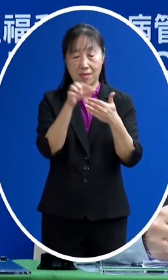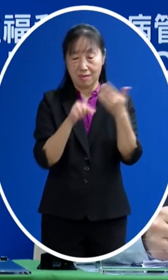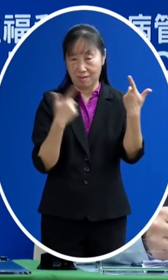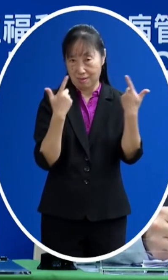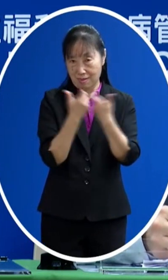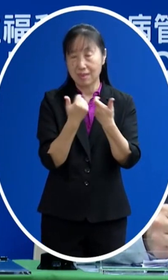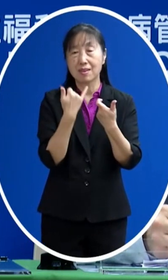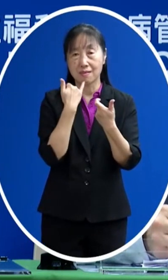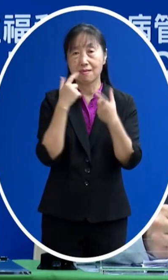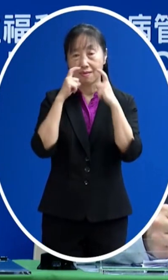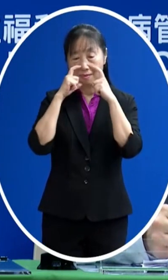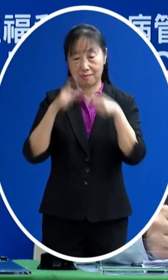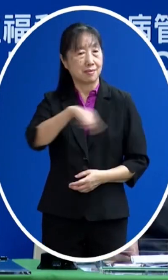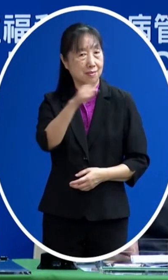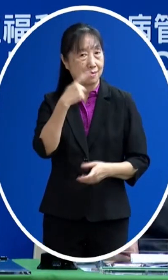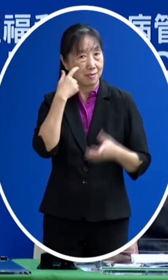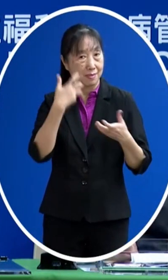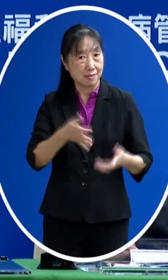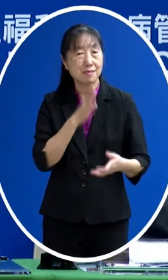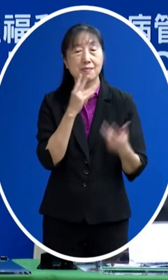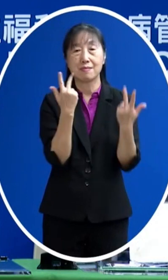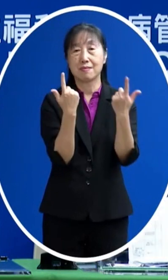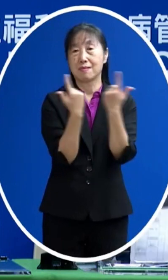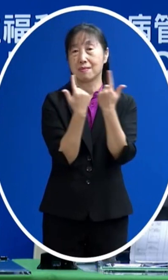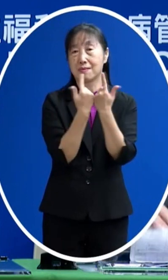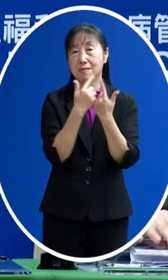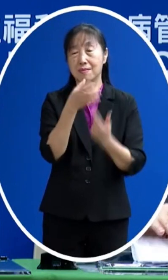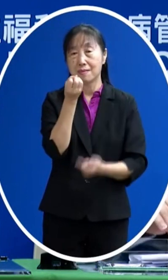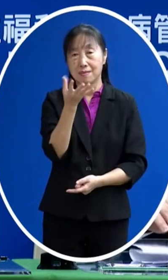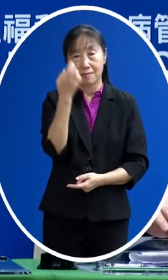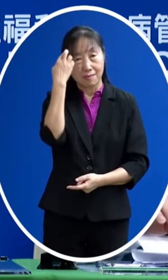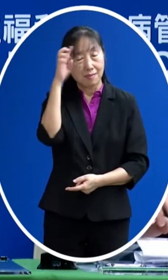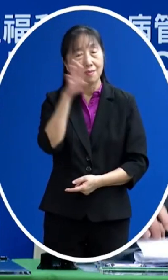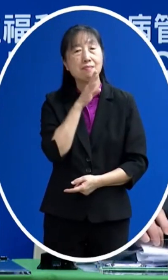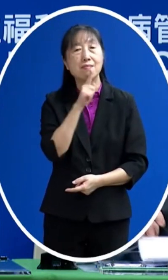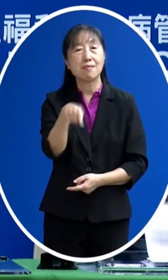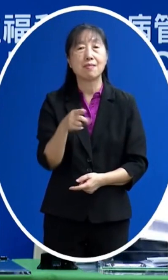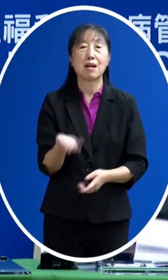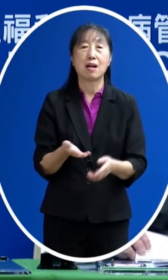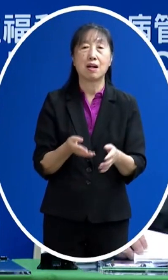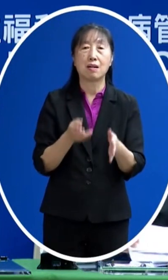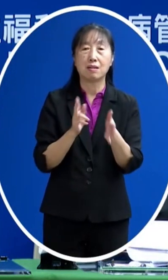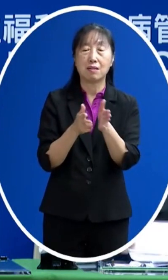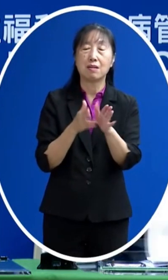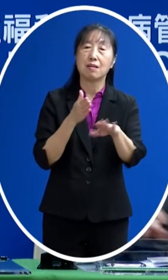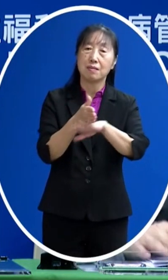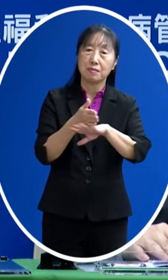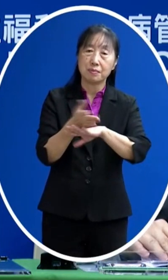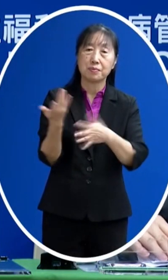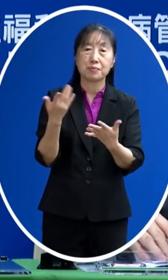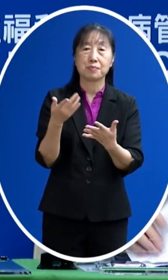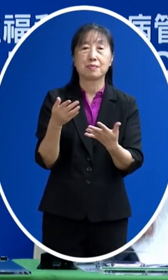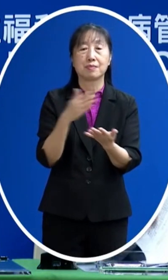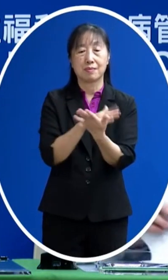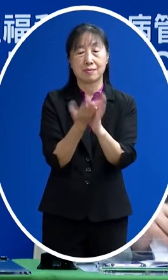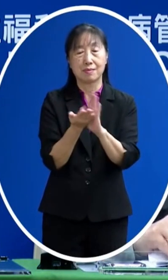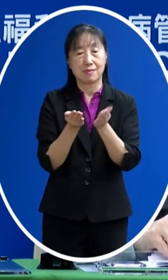者得免戴口罩。台铁、高铁的车厢、公路客运、游览车、国内航班、船